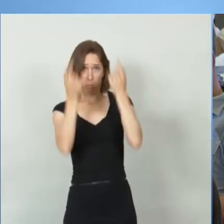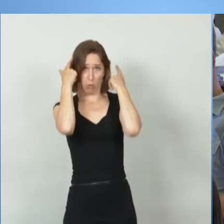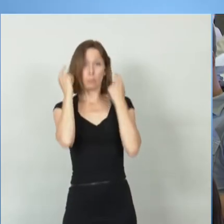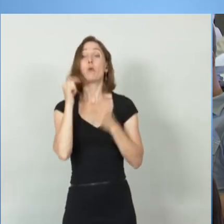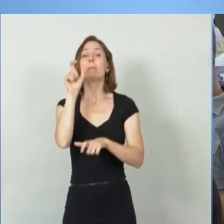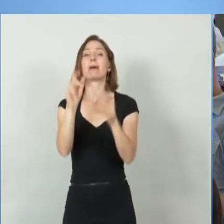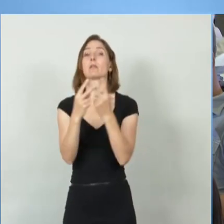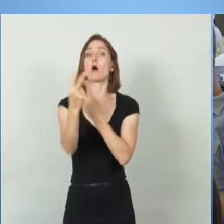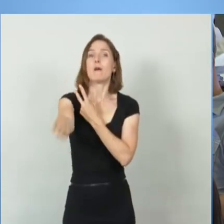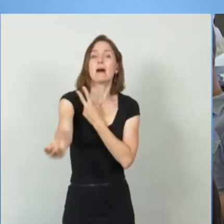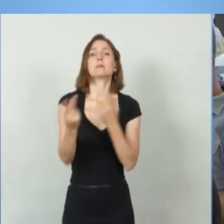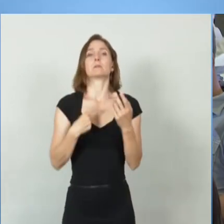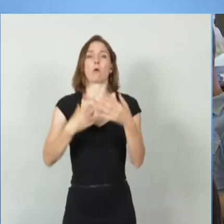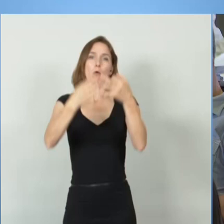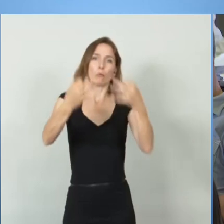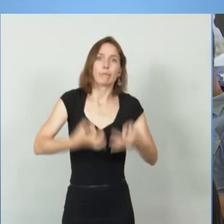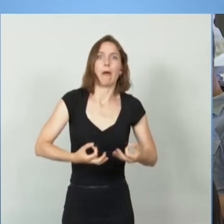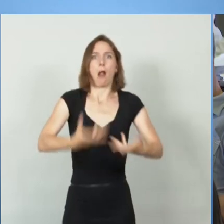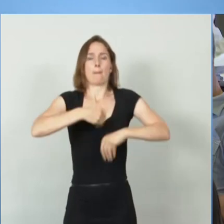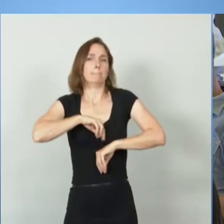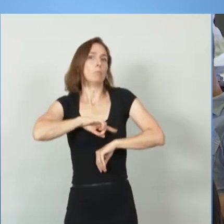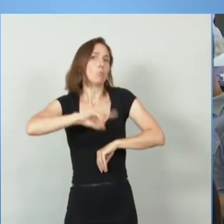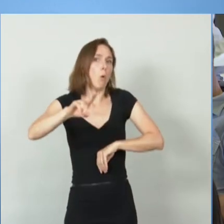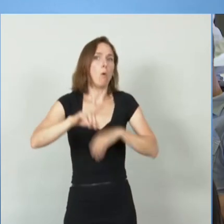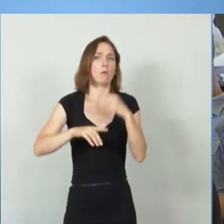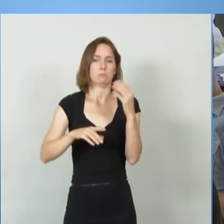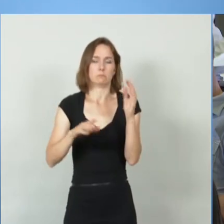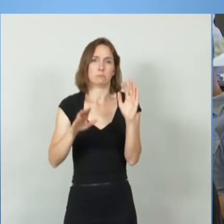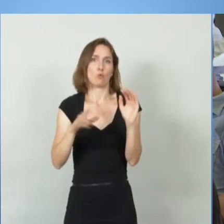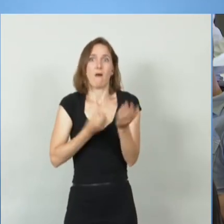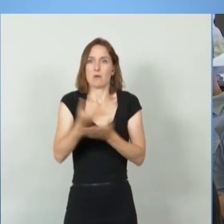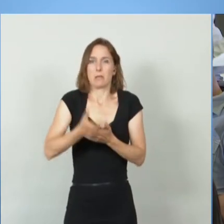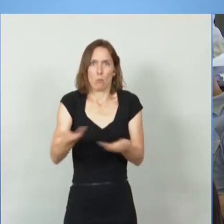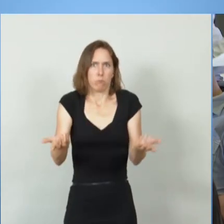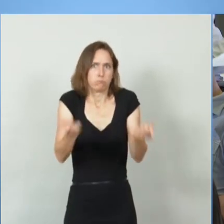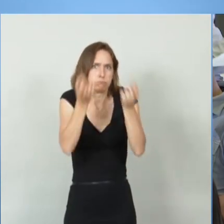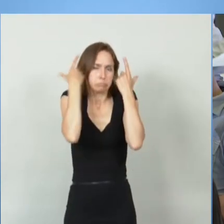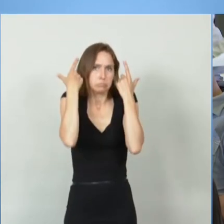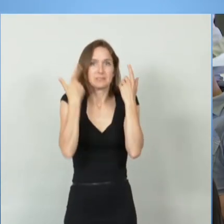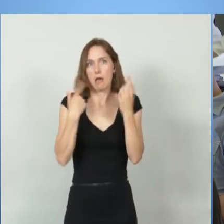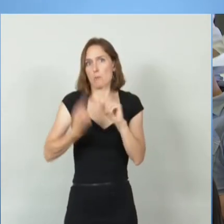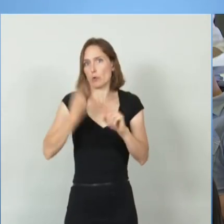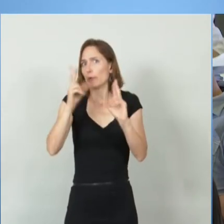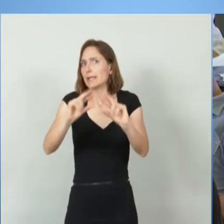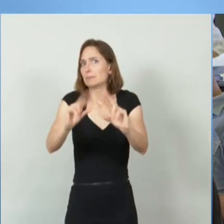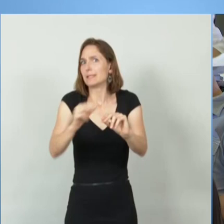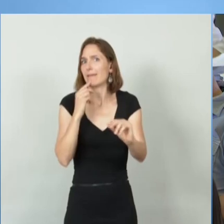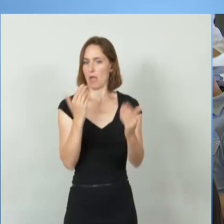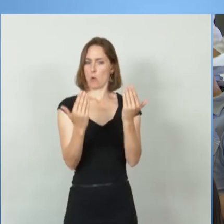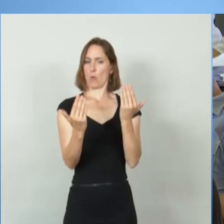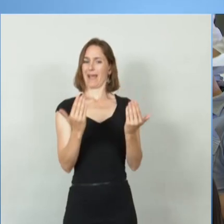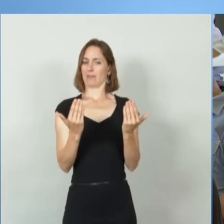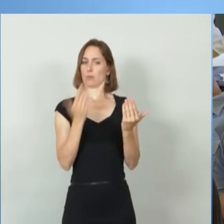ne siègent pas en conseil municipal et qui n'ont pas accès à ces informations comprennent bien ce que ces chiffres et ses comparaisons disent de la situation de